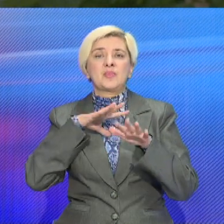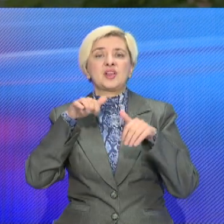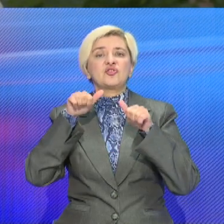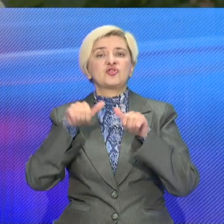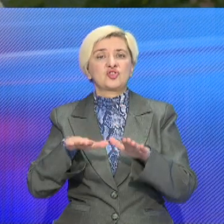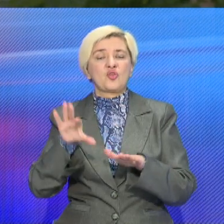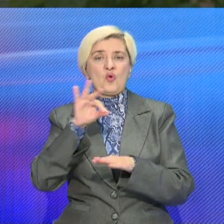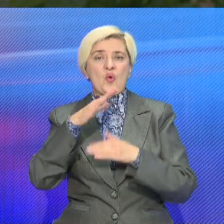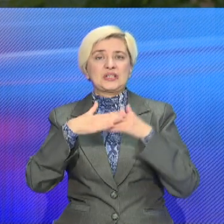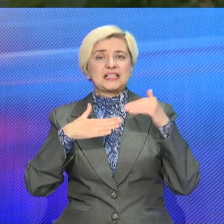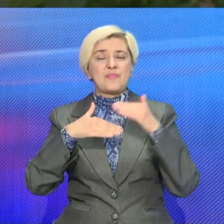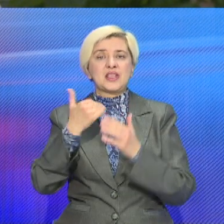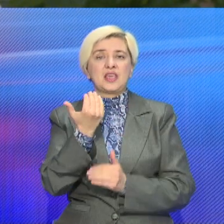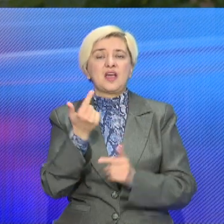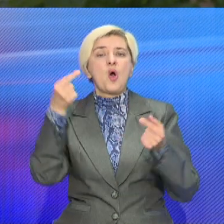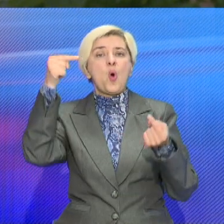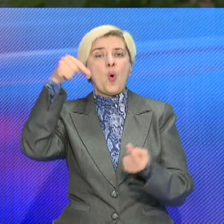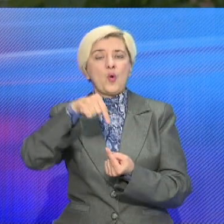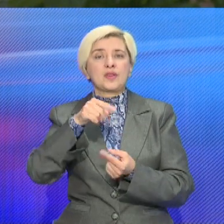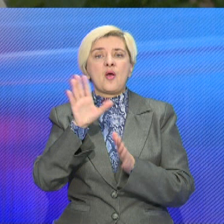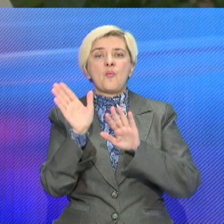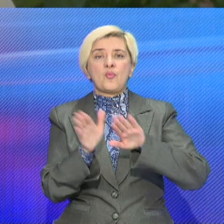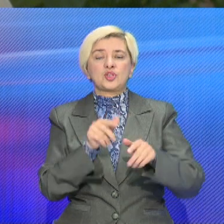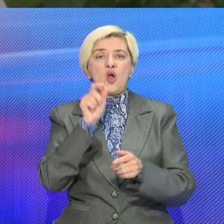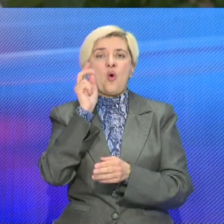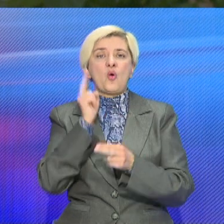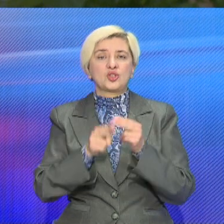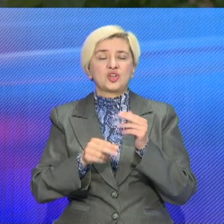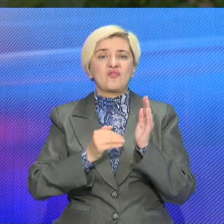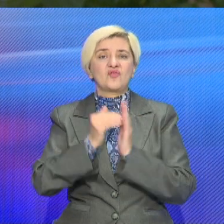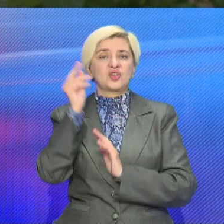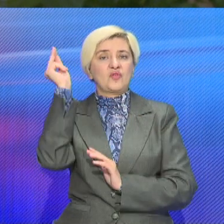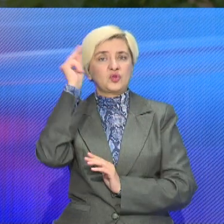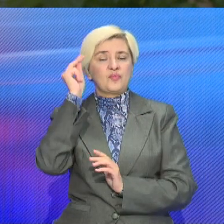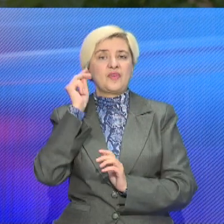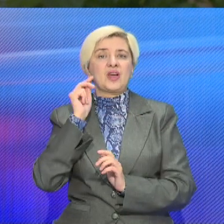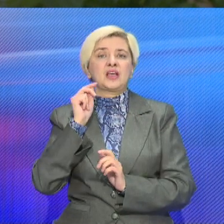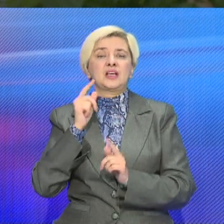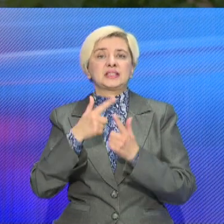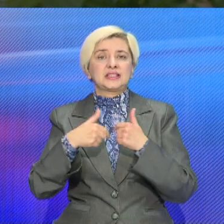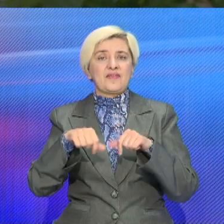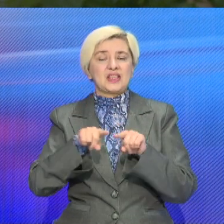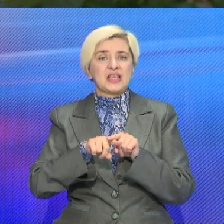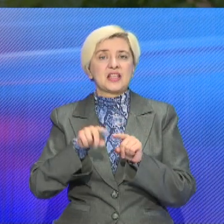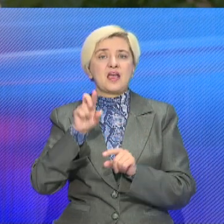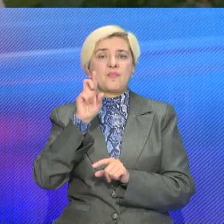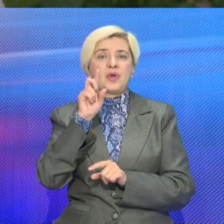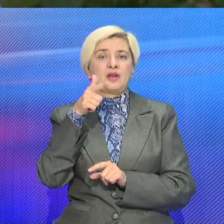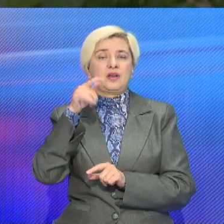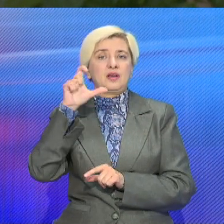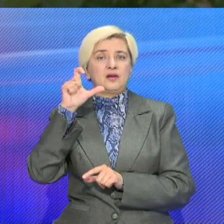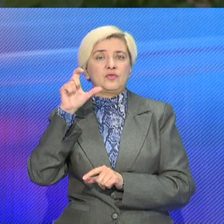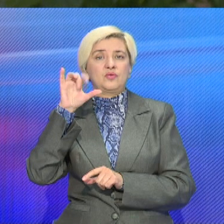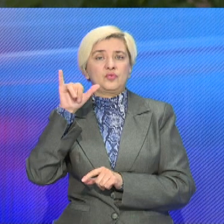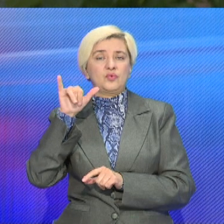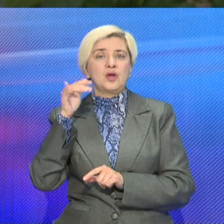После окончания высшего учебного заведения БГУ меня, собственно, призвали на срочную военную службу. В БГУ